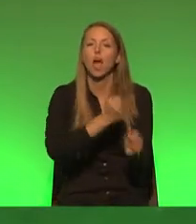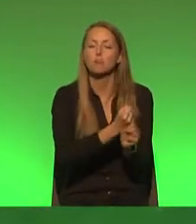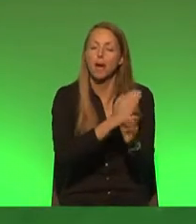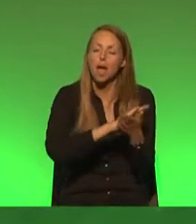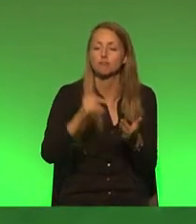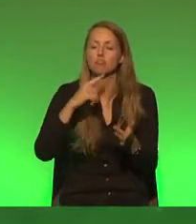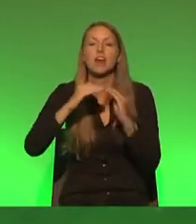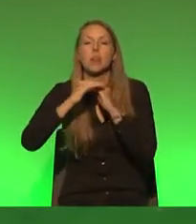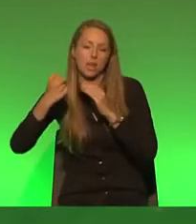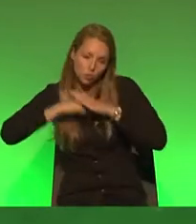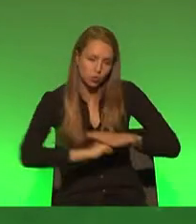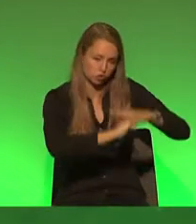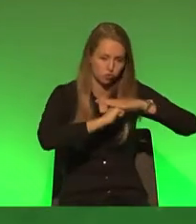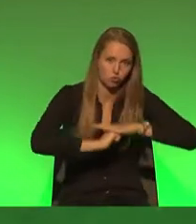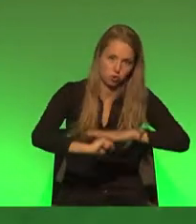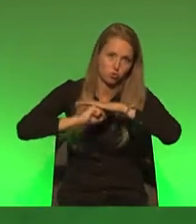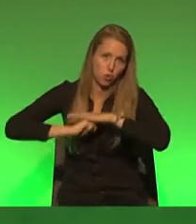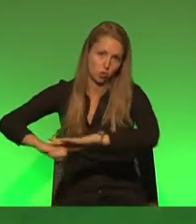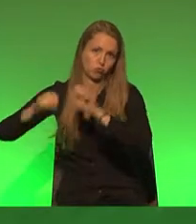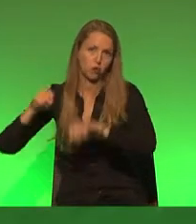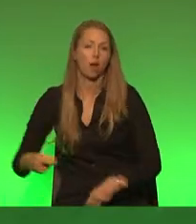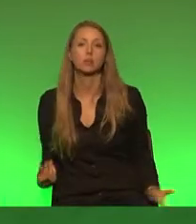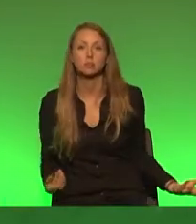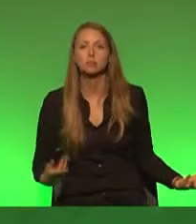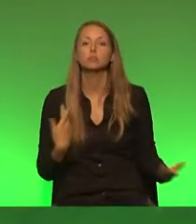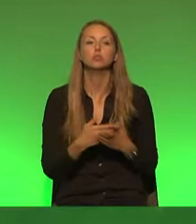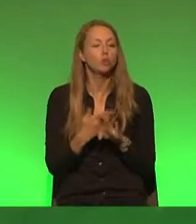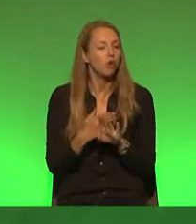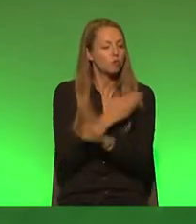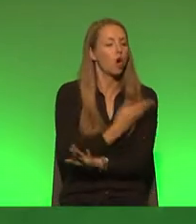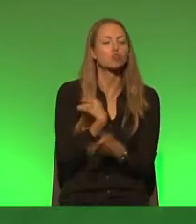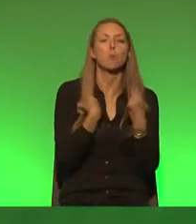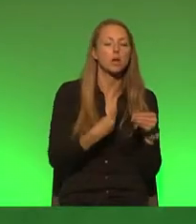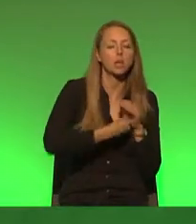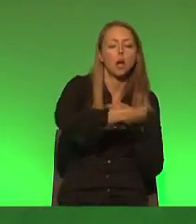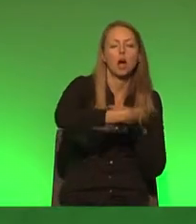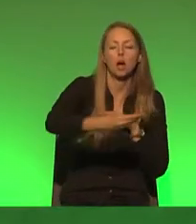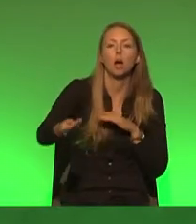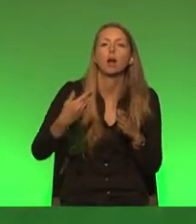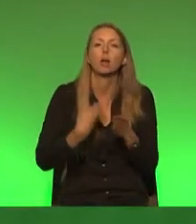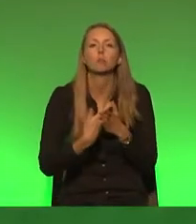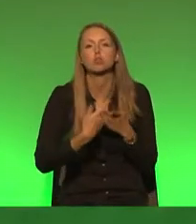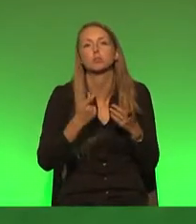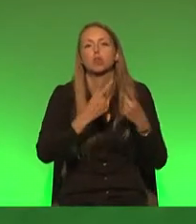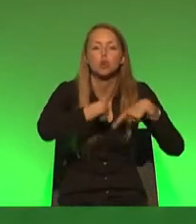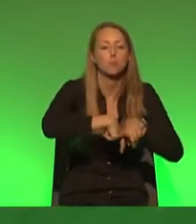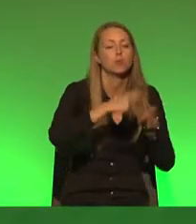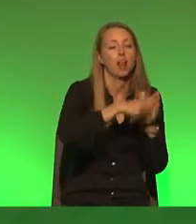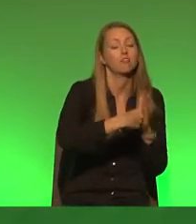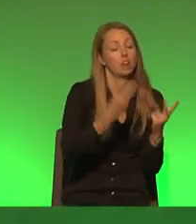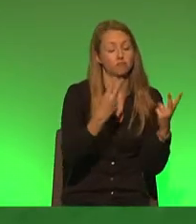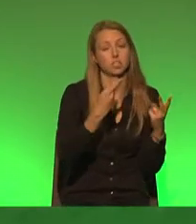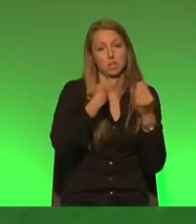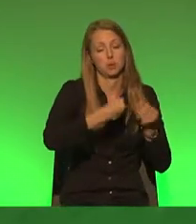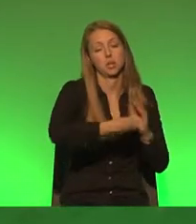bekommt, wenn man zum Beispiel frühzeitig und leicht anpassbares Material bekommt. Insbesondere zur Kommunalwahl wird das entscheidend sein, weil ihr